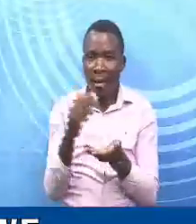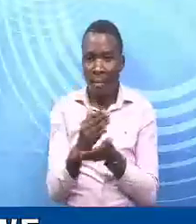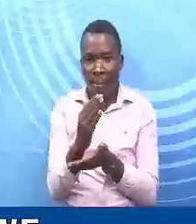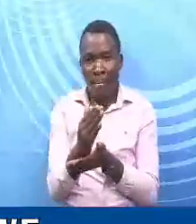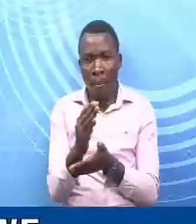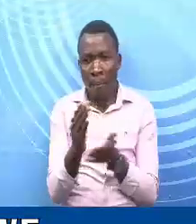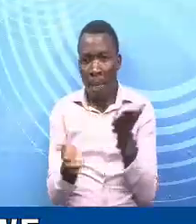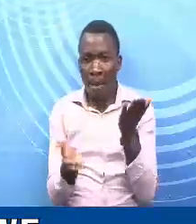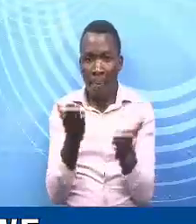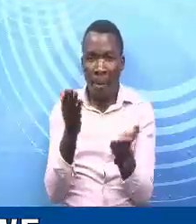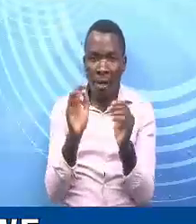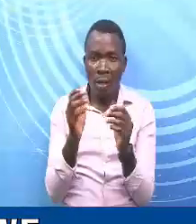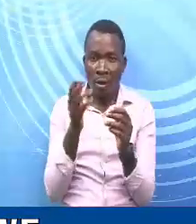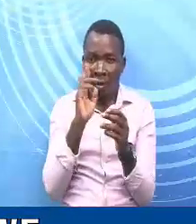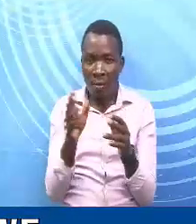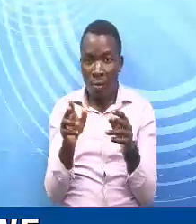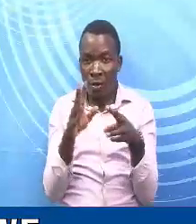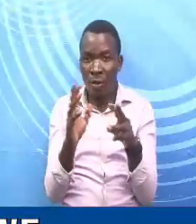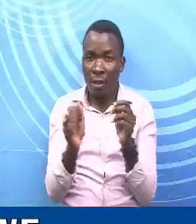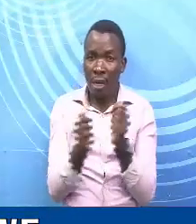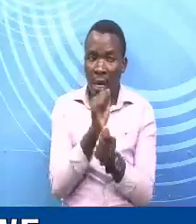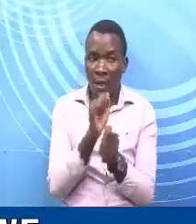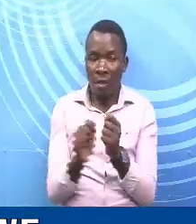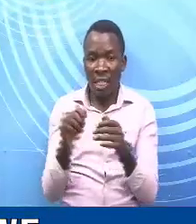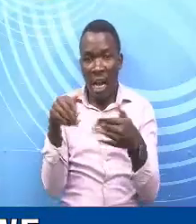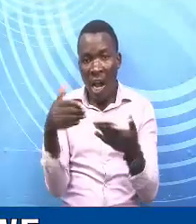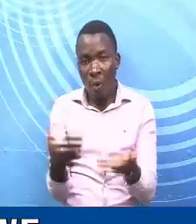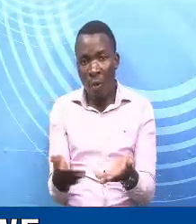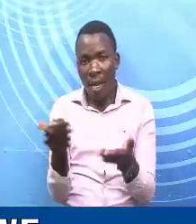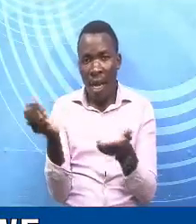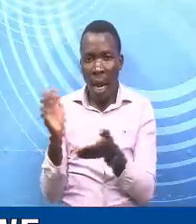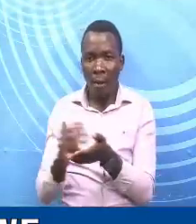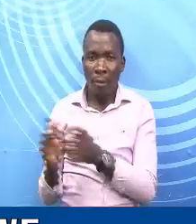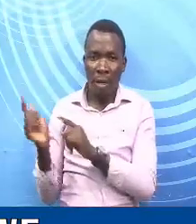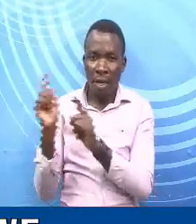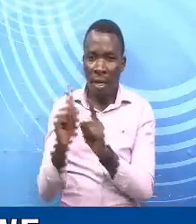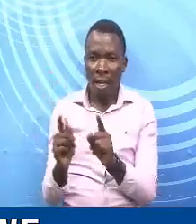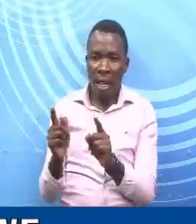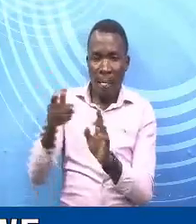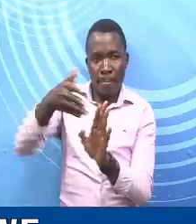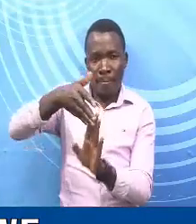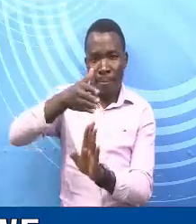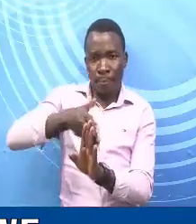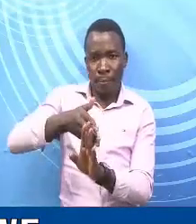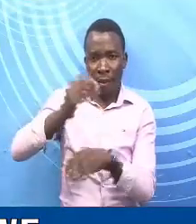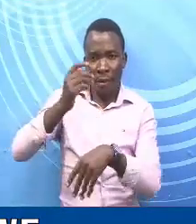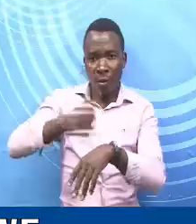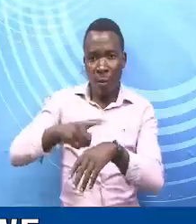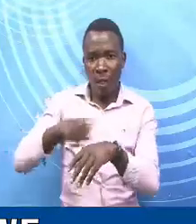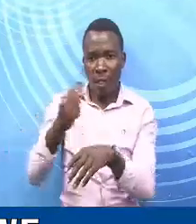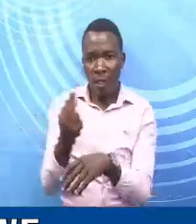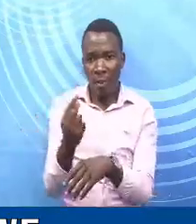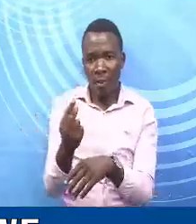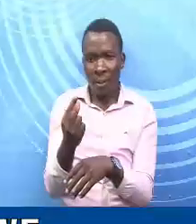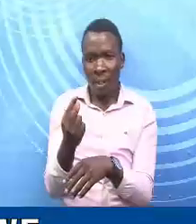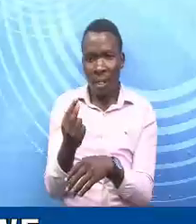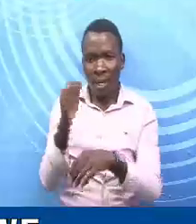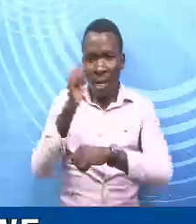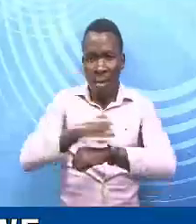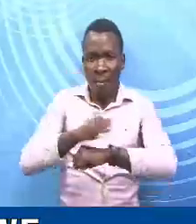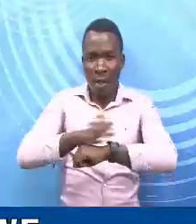turebe uko yakwiadapta cyangwa se yagira uko yasubira kuri wa murongo kandi mu gihe kidatwaye igihe. Amashuri mashya